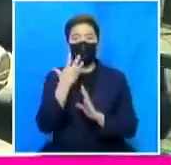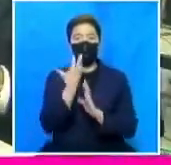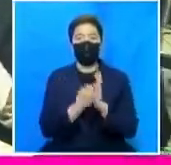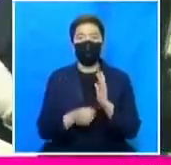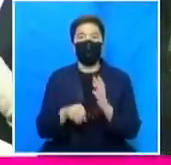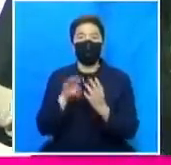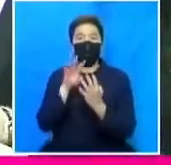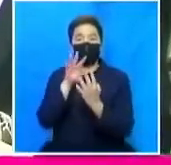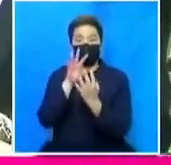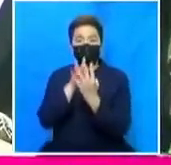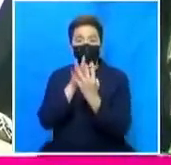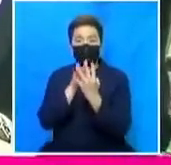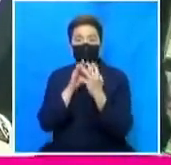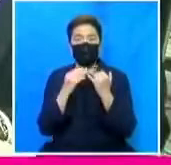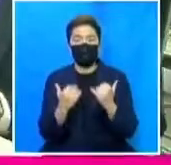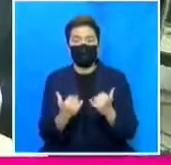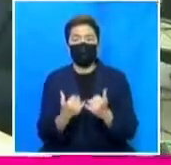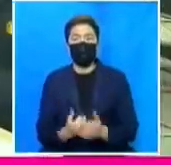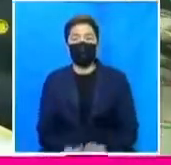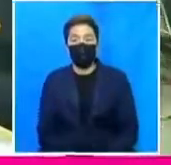างวัลอันดับเลขท้าย4ตัว